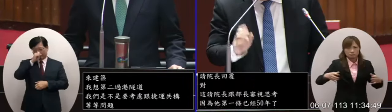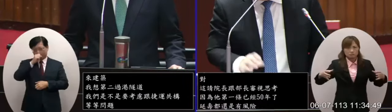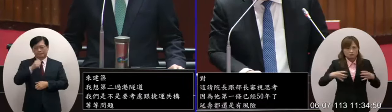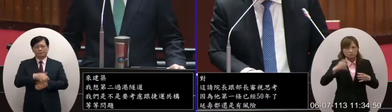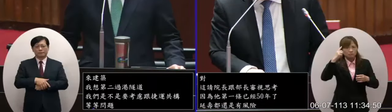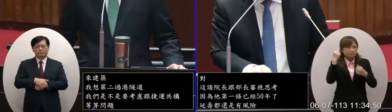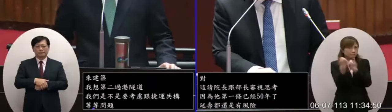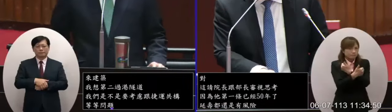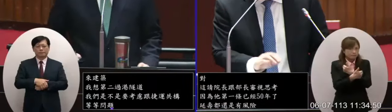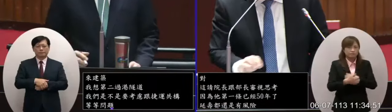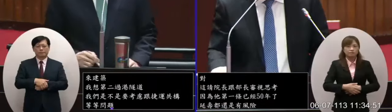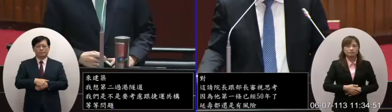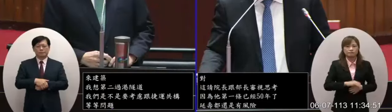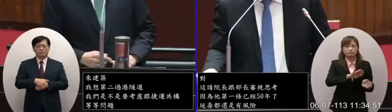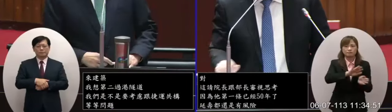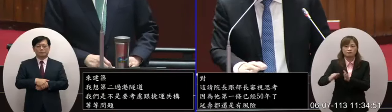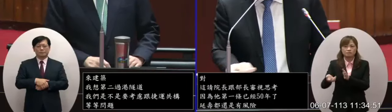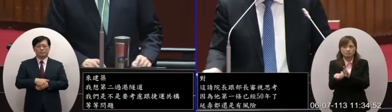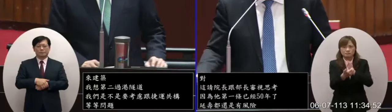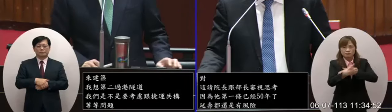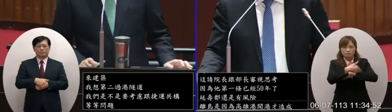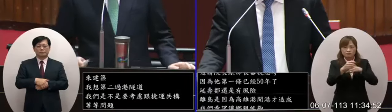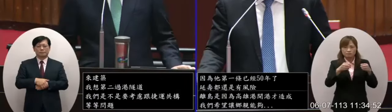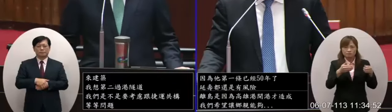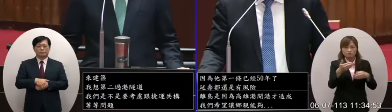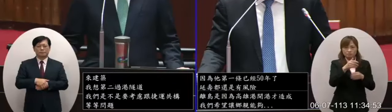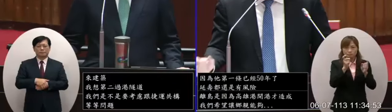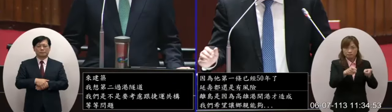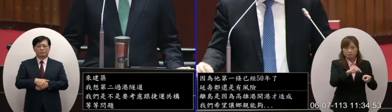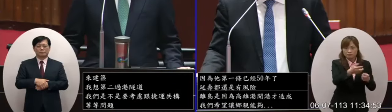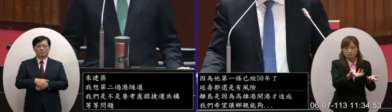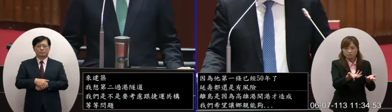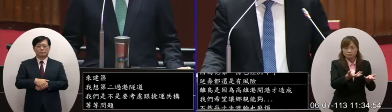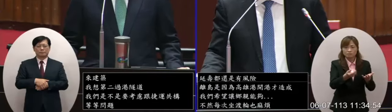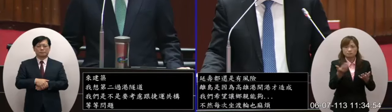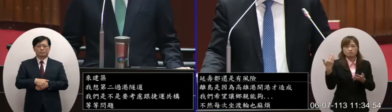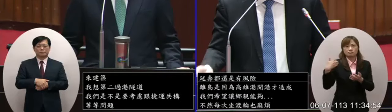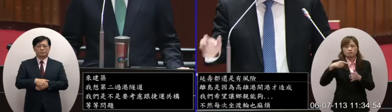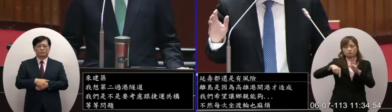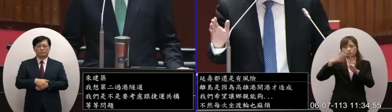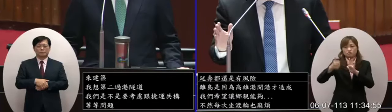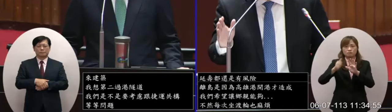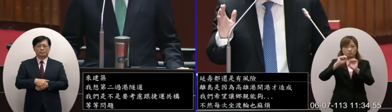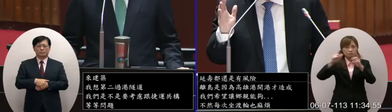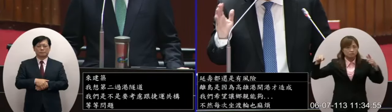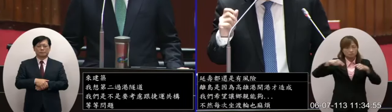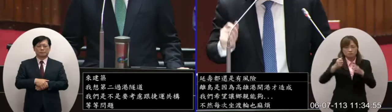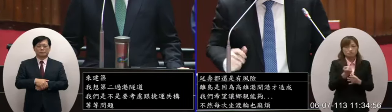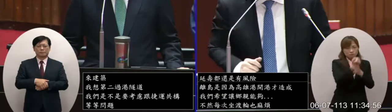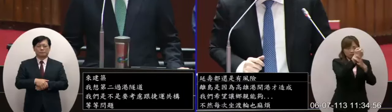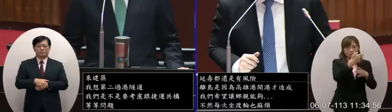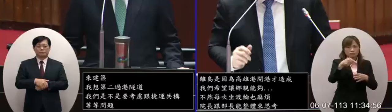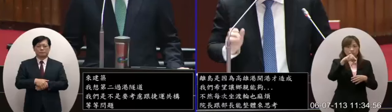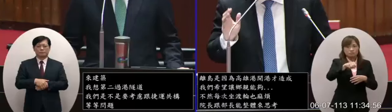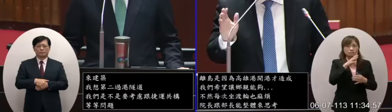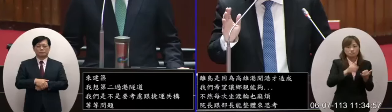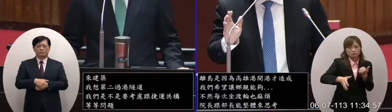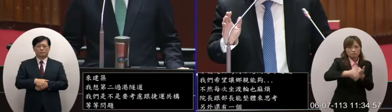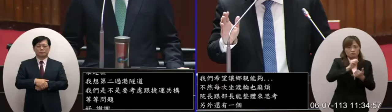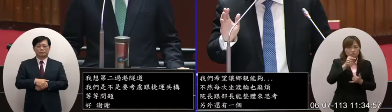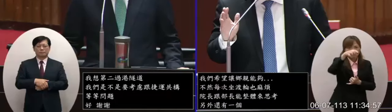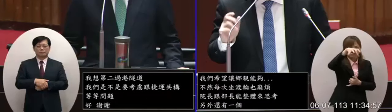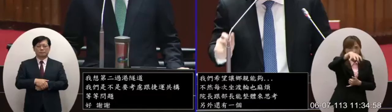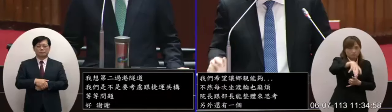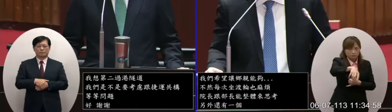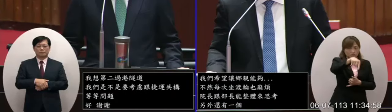谢谢。 另外还有一个也是了哈，前镇渔港部分之前让包括历任院长都非常支持了哈。前镇渔港是全台湾最大的远洋渔港，它